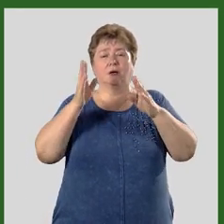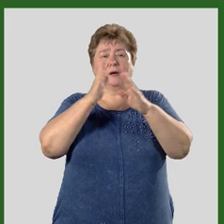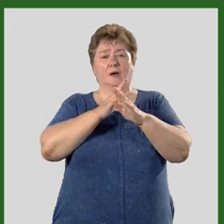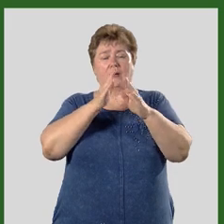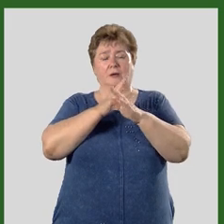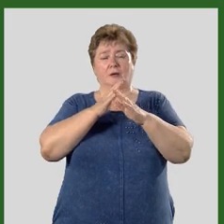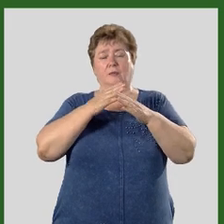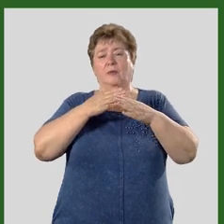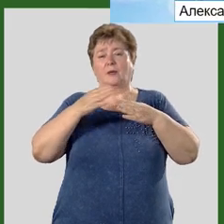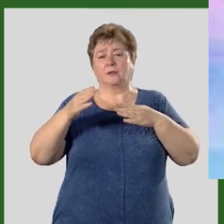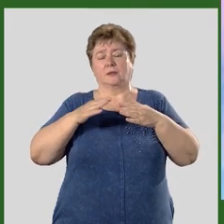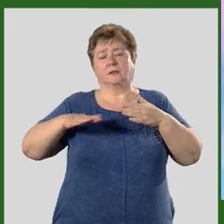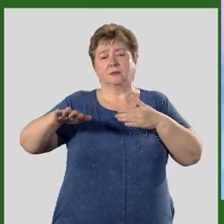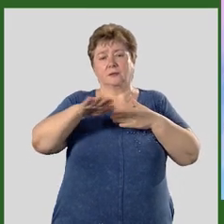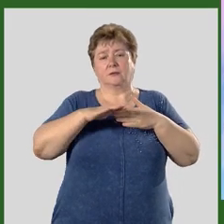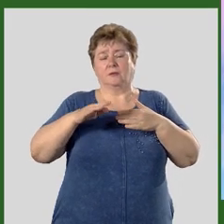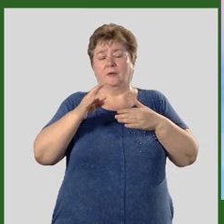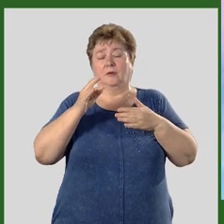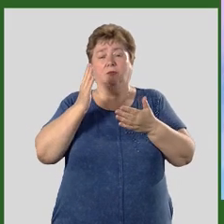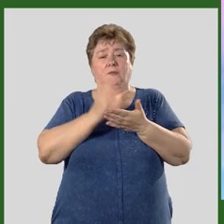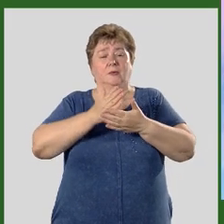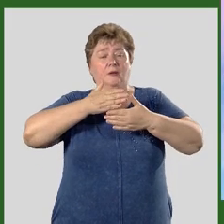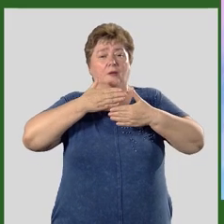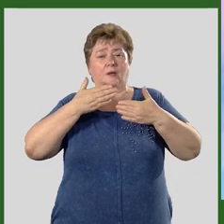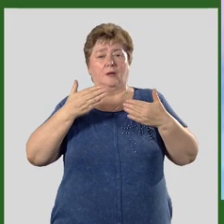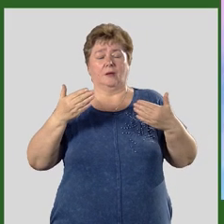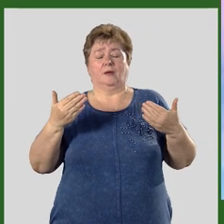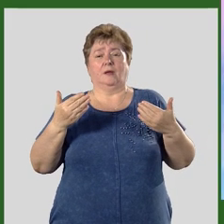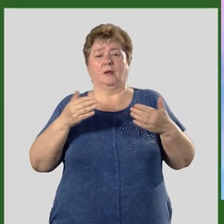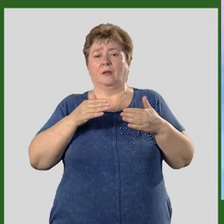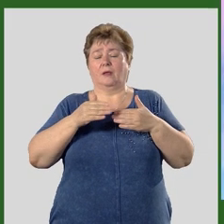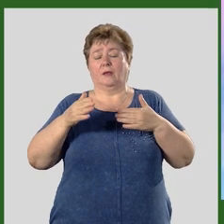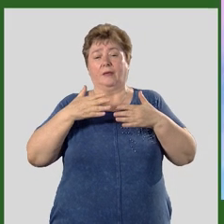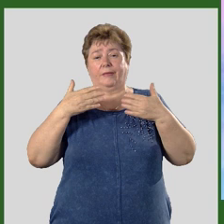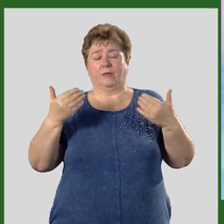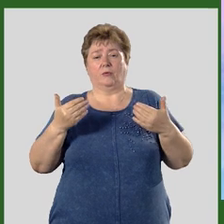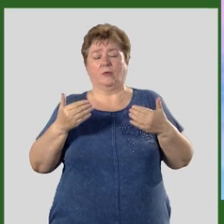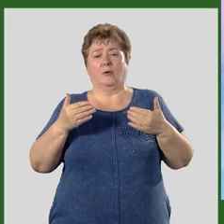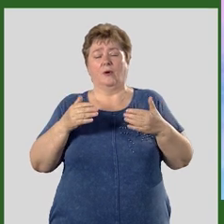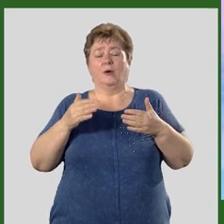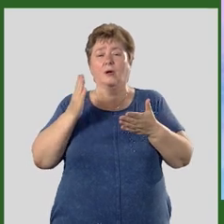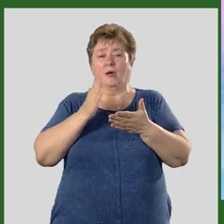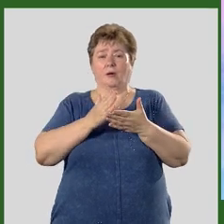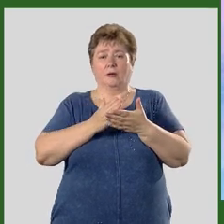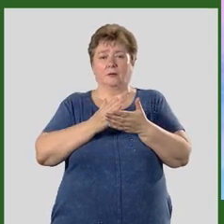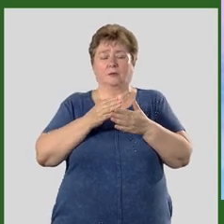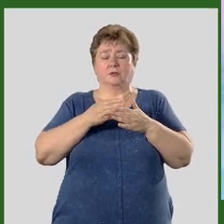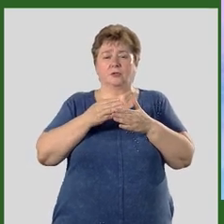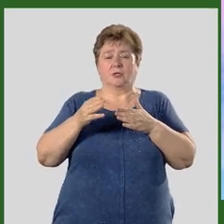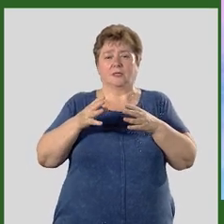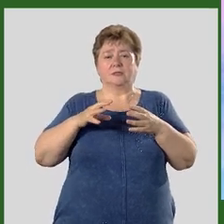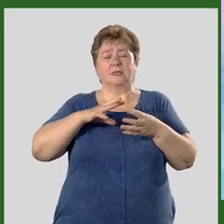климаты отдельных территорий не существуют обособленно. Они представляют собой